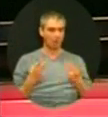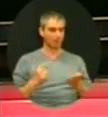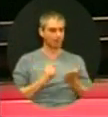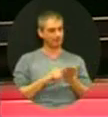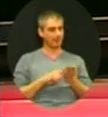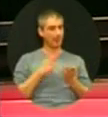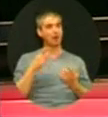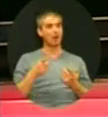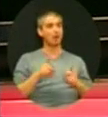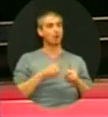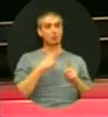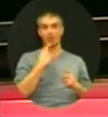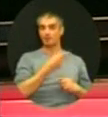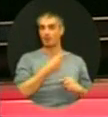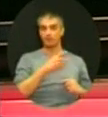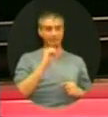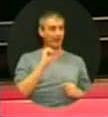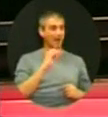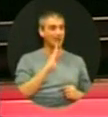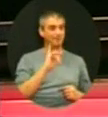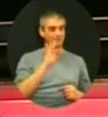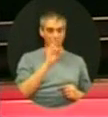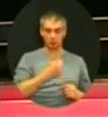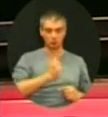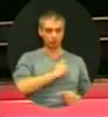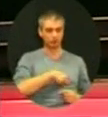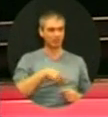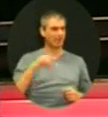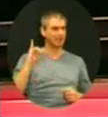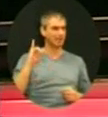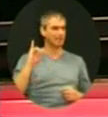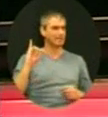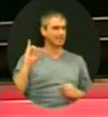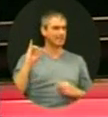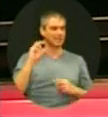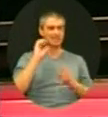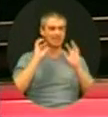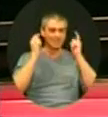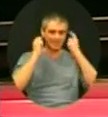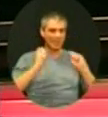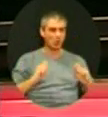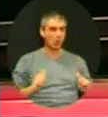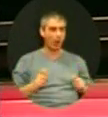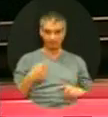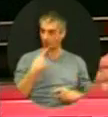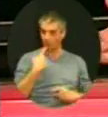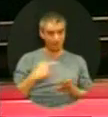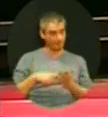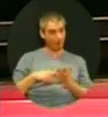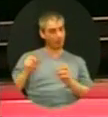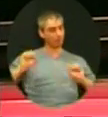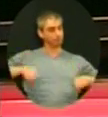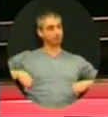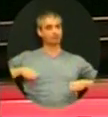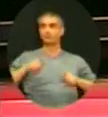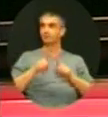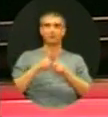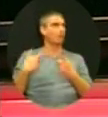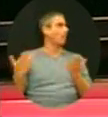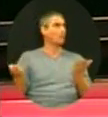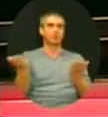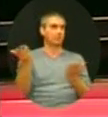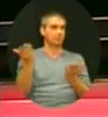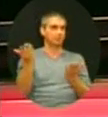שבגלל ששם, כמו שאמר מיכאל ביטון חברי, ראש עיריית ירוחם, אומר, לא יכול להיות שבגלל שיש להם מונופול, בגלל שאין, כמו שאמרת,